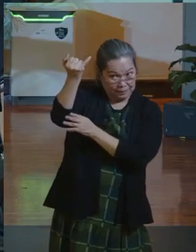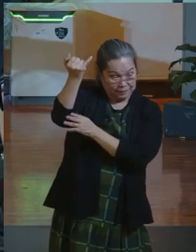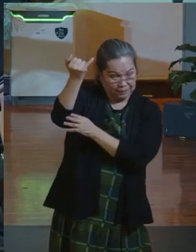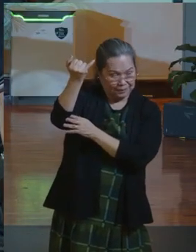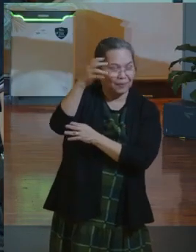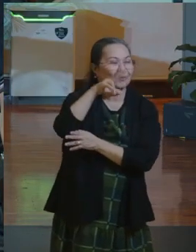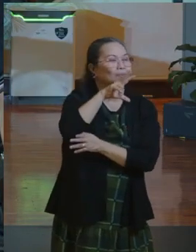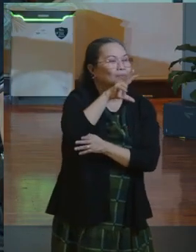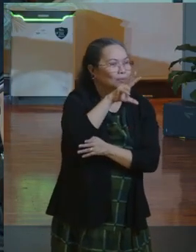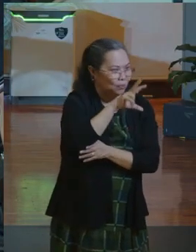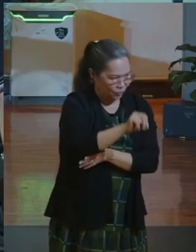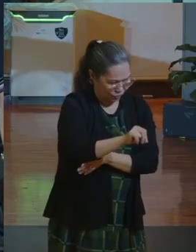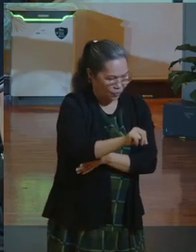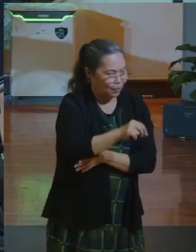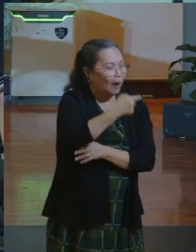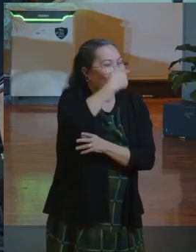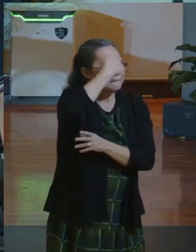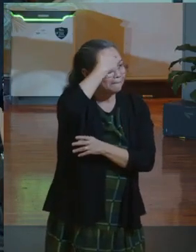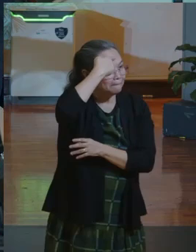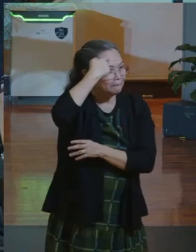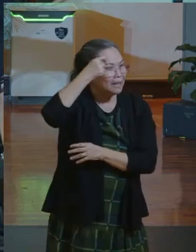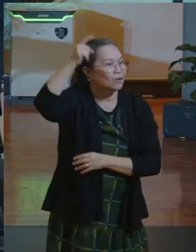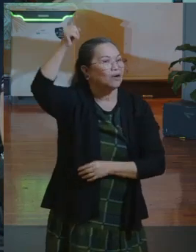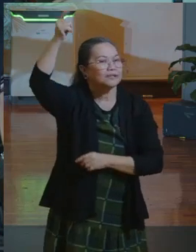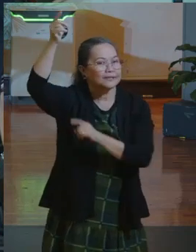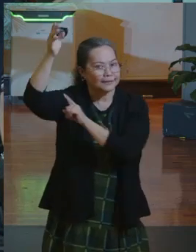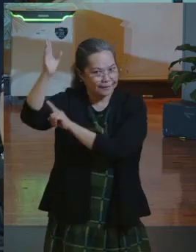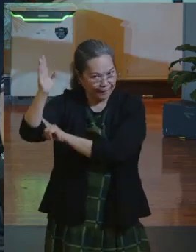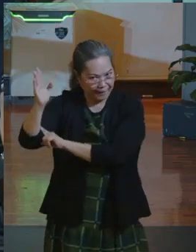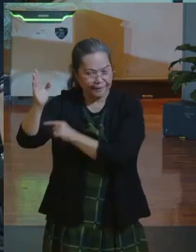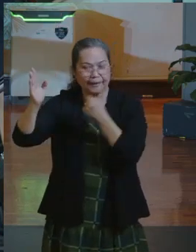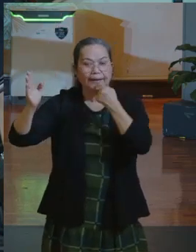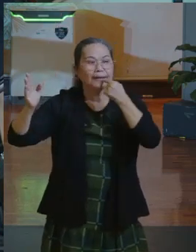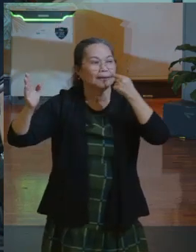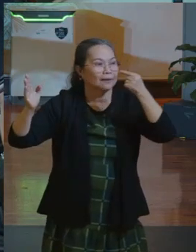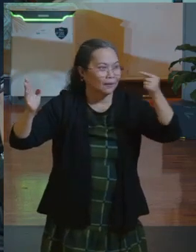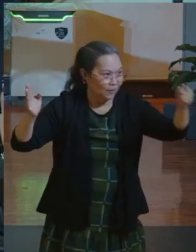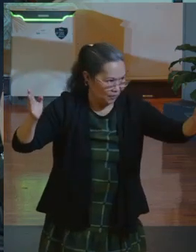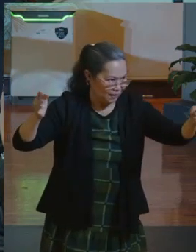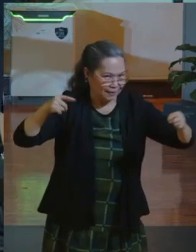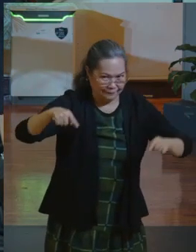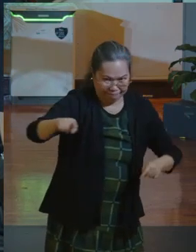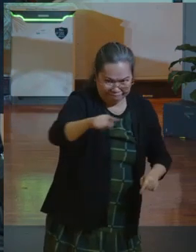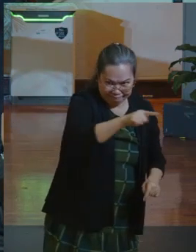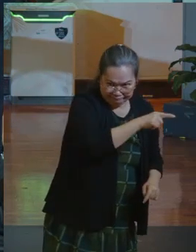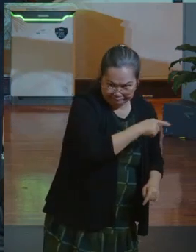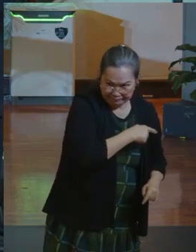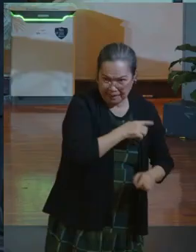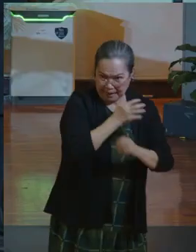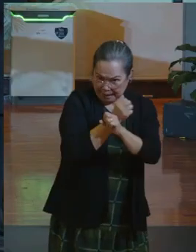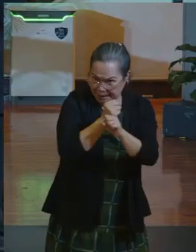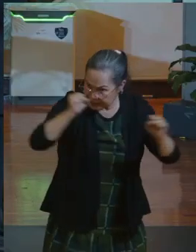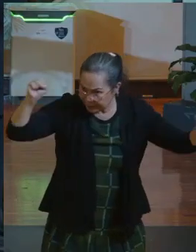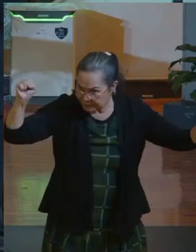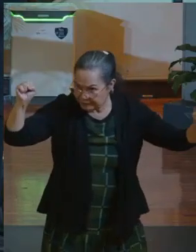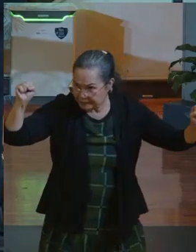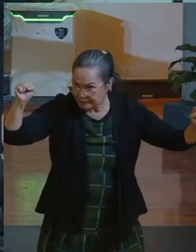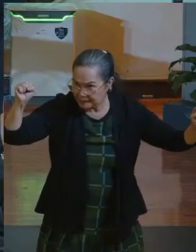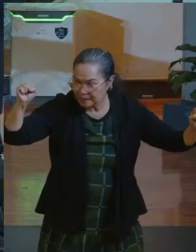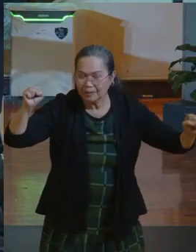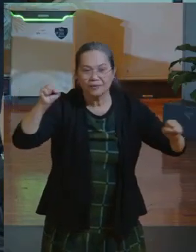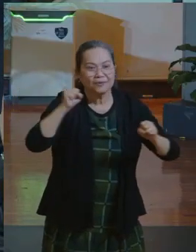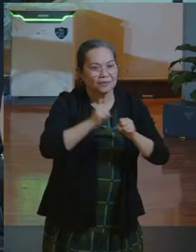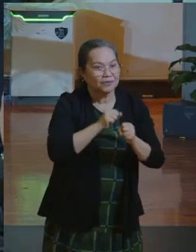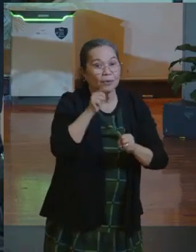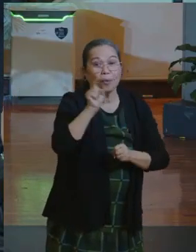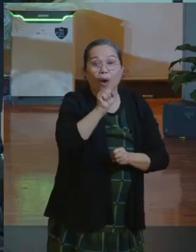kung hindi dahil ito ay inikutos sa atin ng ating Diyos. Tayo niligtas upang